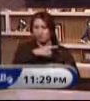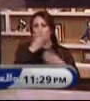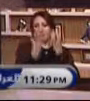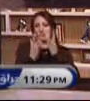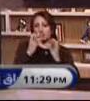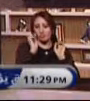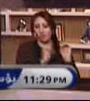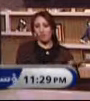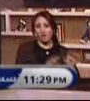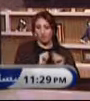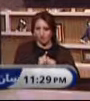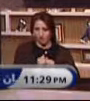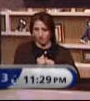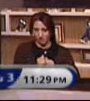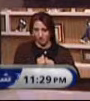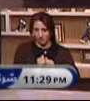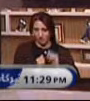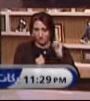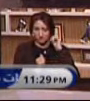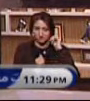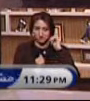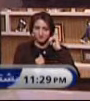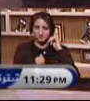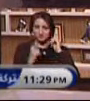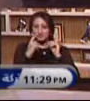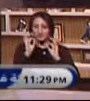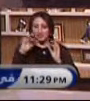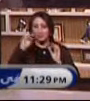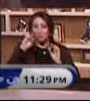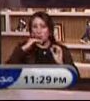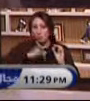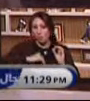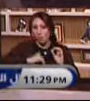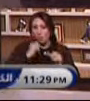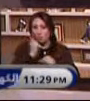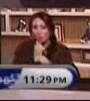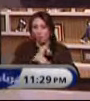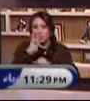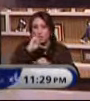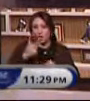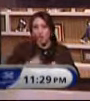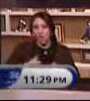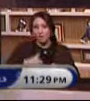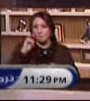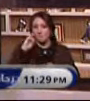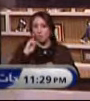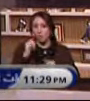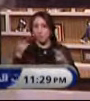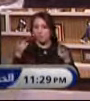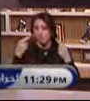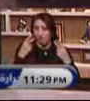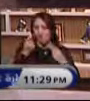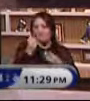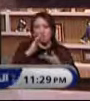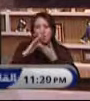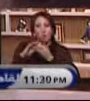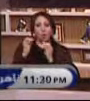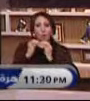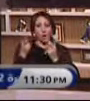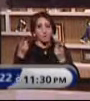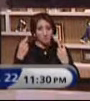بصيتش في المرايه قبل الخروج، ماذا يكون منظره طوال اليوم؟ هو عايز اليوم ينتهي عشان يمشي او يغير هذا.